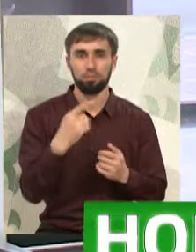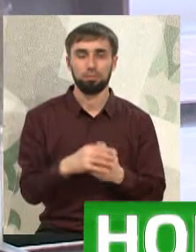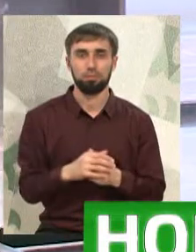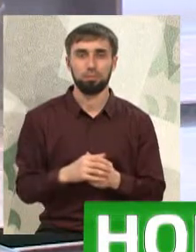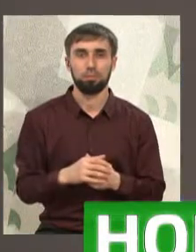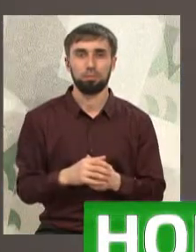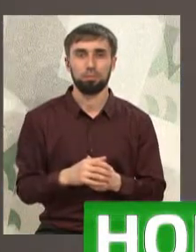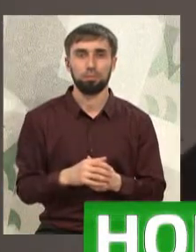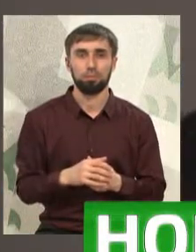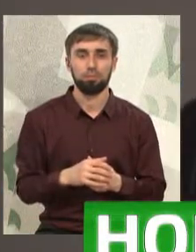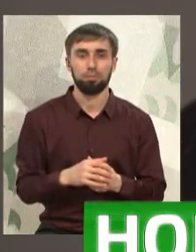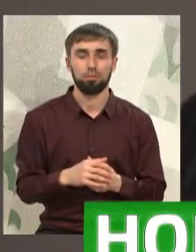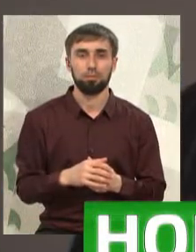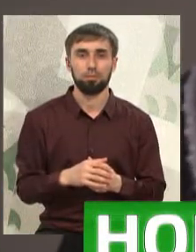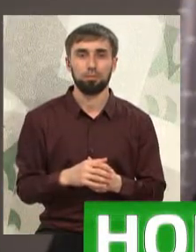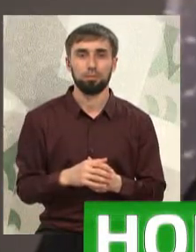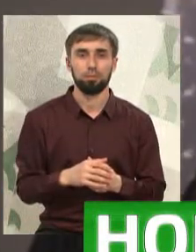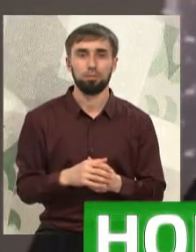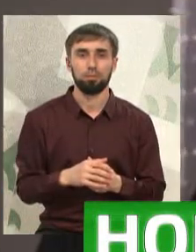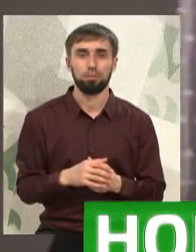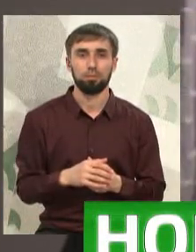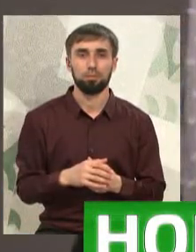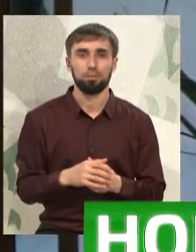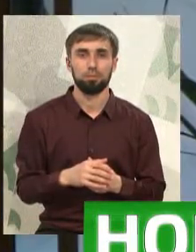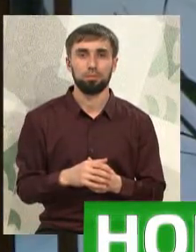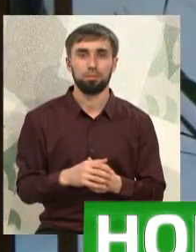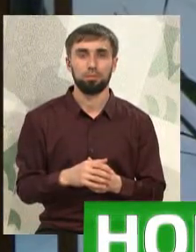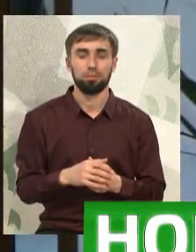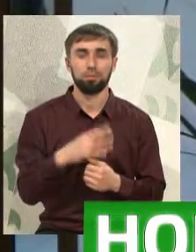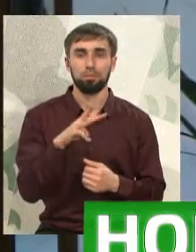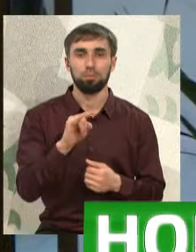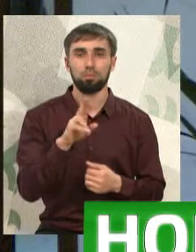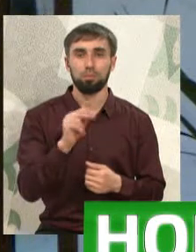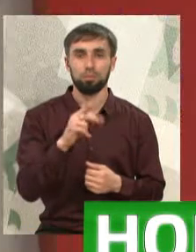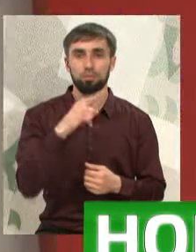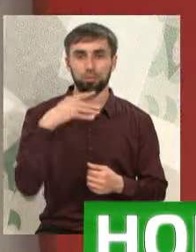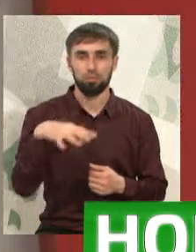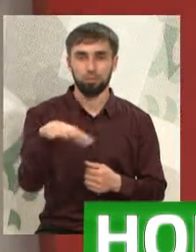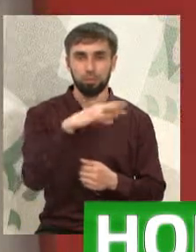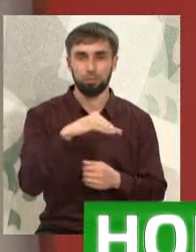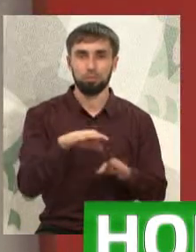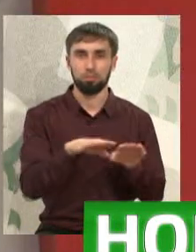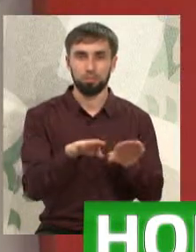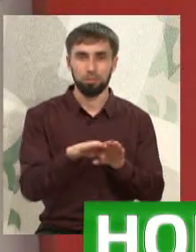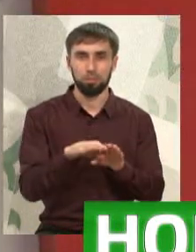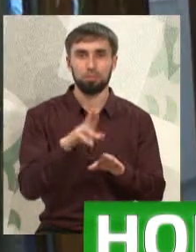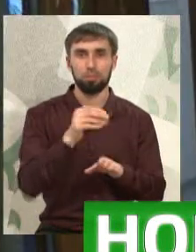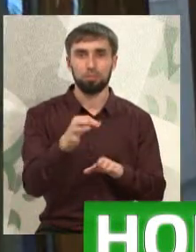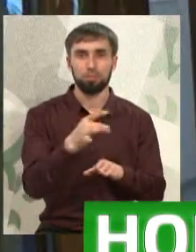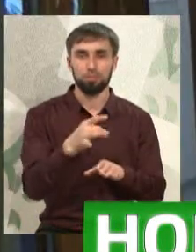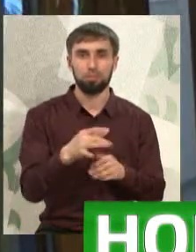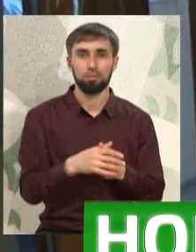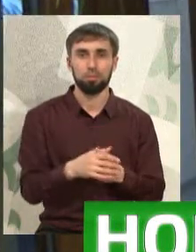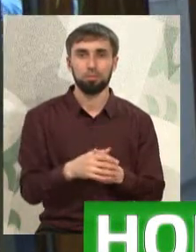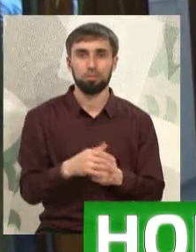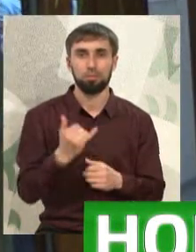проникновения в нашу республику, необходимо, считают участники встречи. Мы, как и в Российской Федерации, все субъекты в целом,